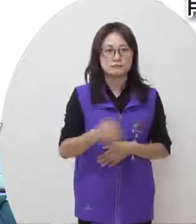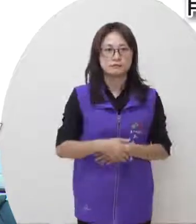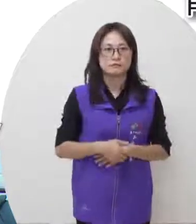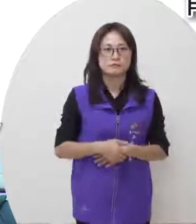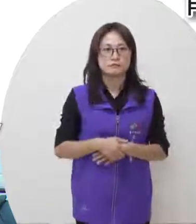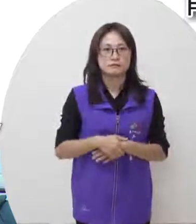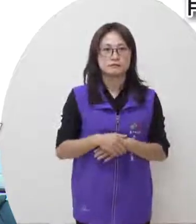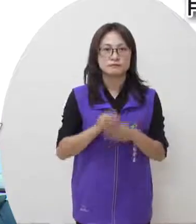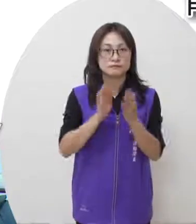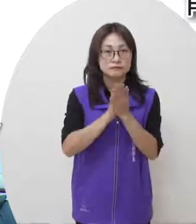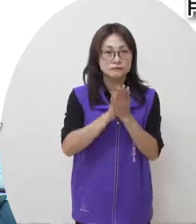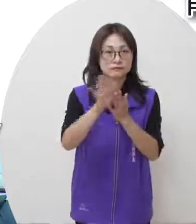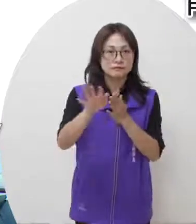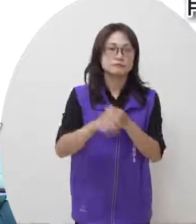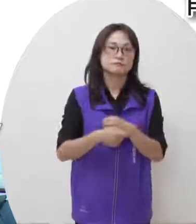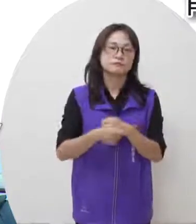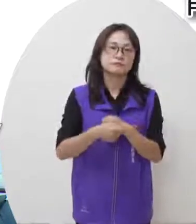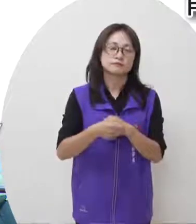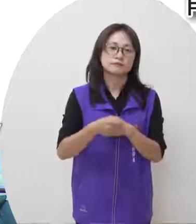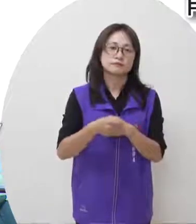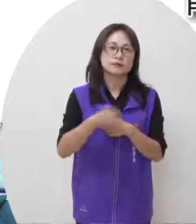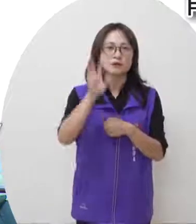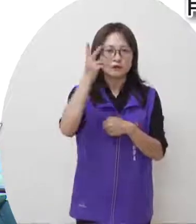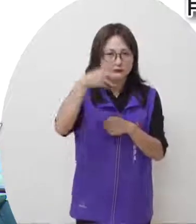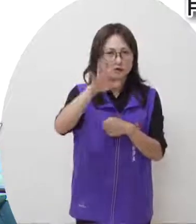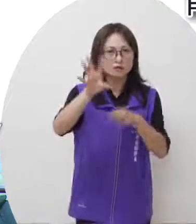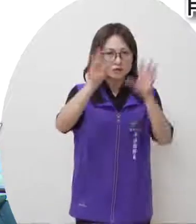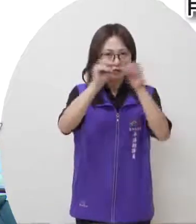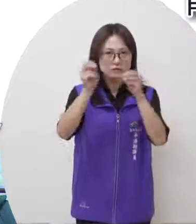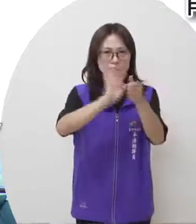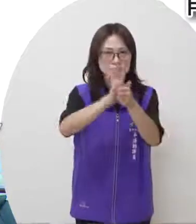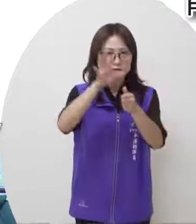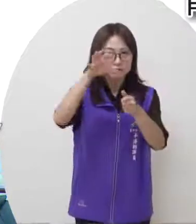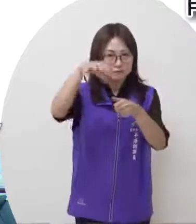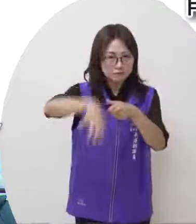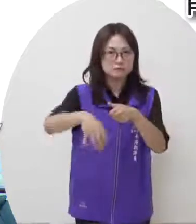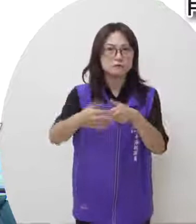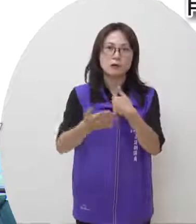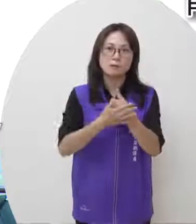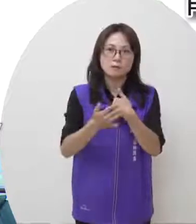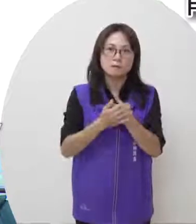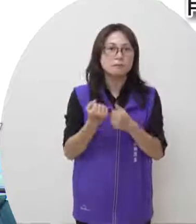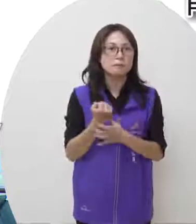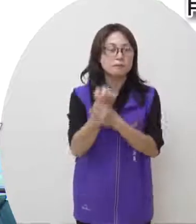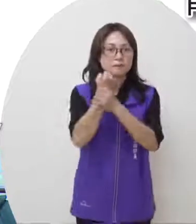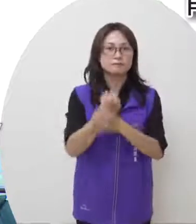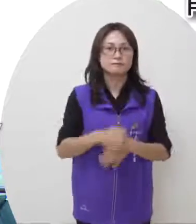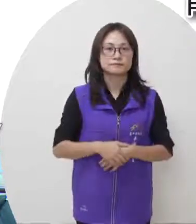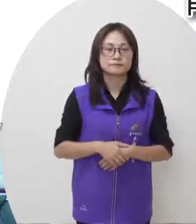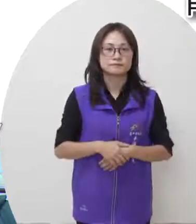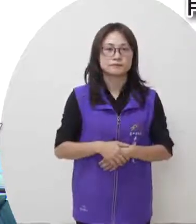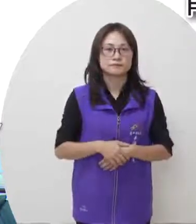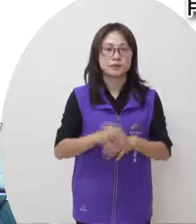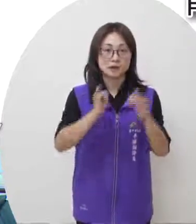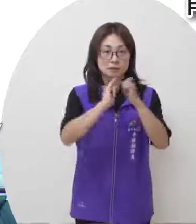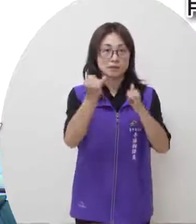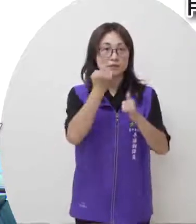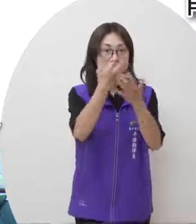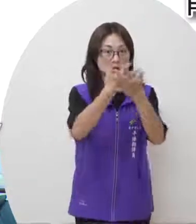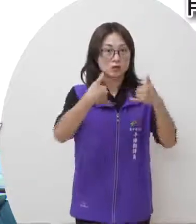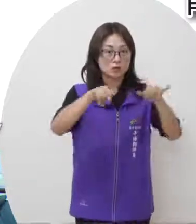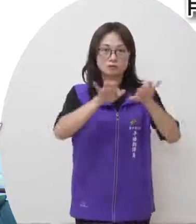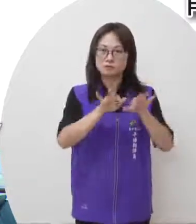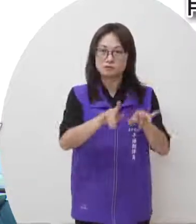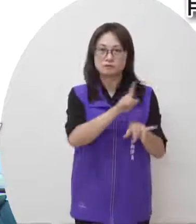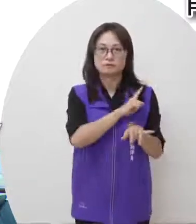谢资讯中心跟我们一起合作，在后端一样我们会有一个网络平台，民众可以在自己在线上先填列